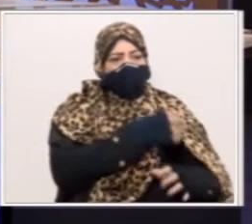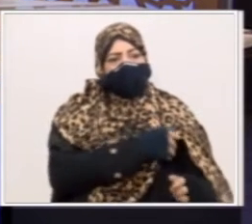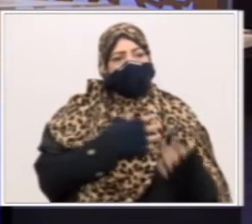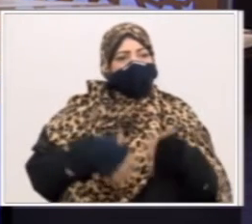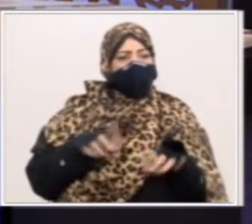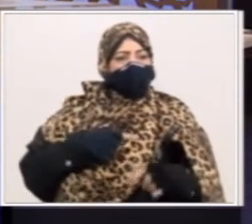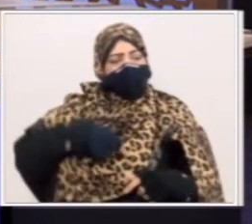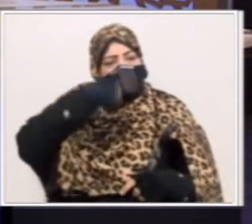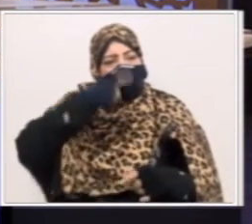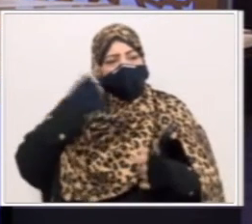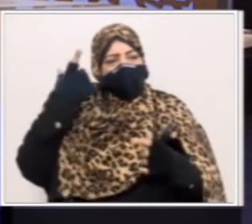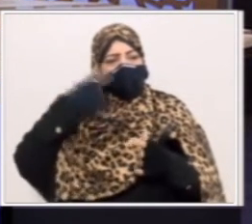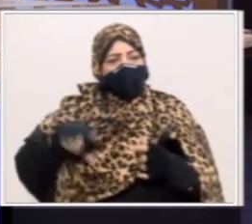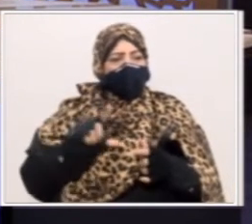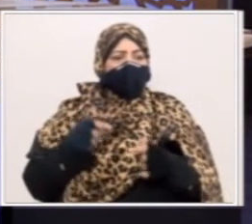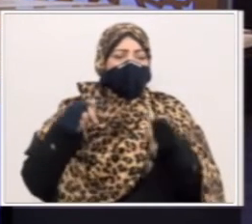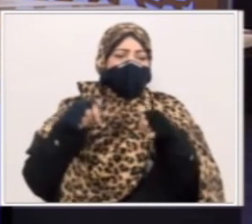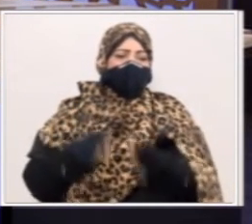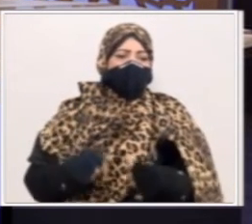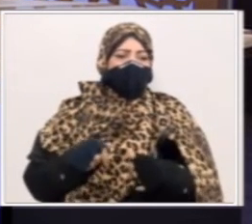وفاته يرجع كل شيء